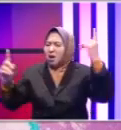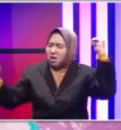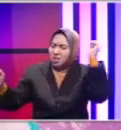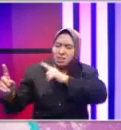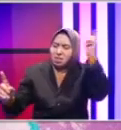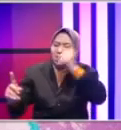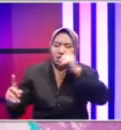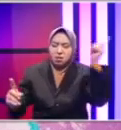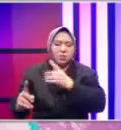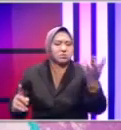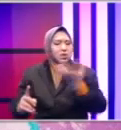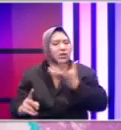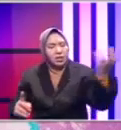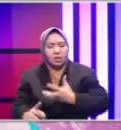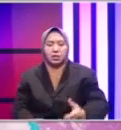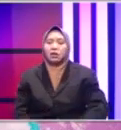YIMM